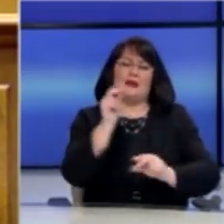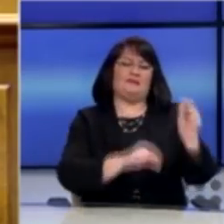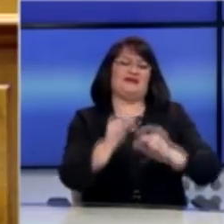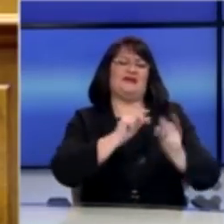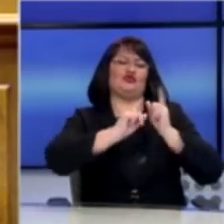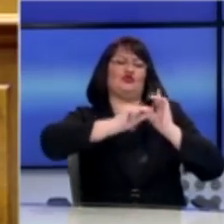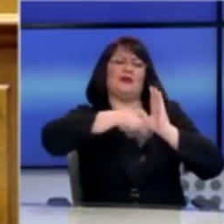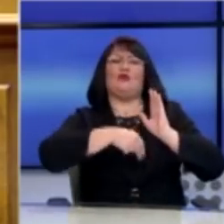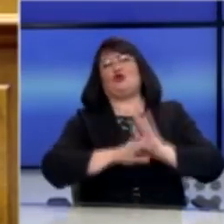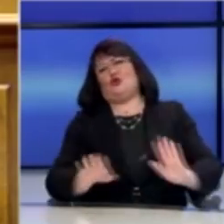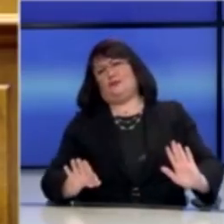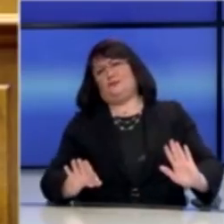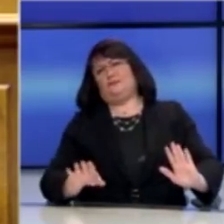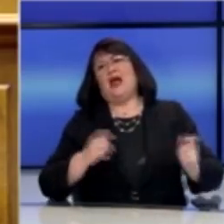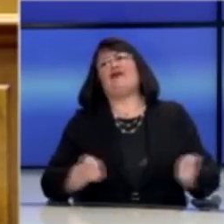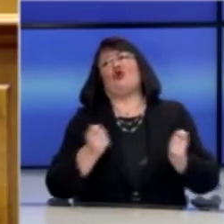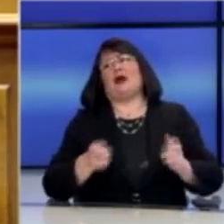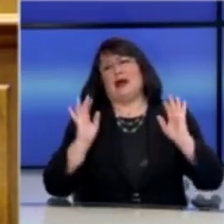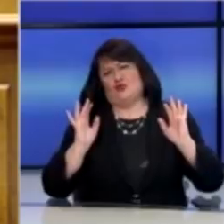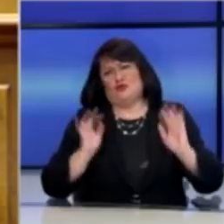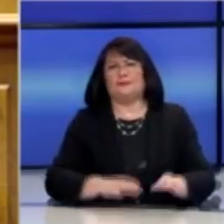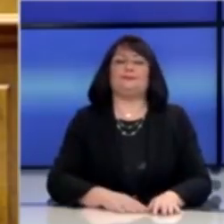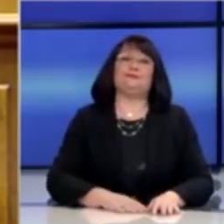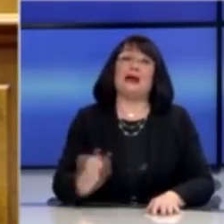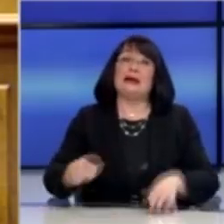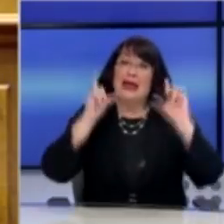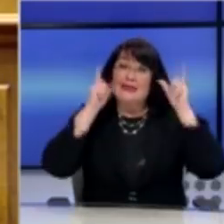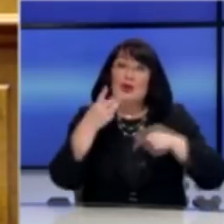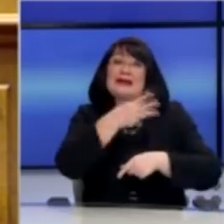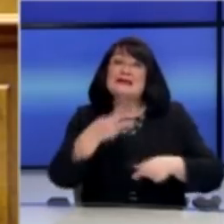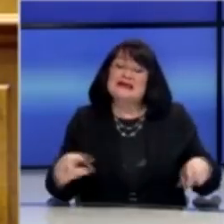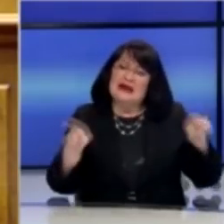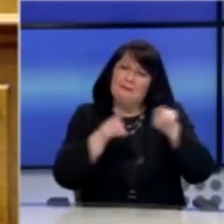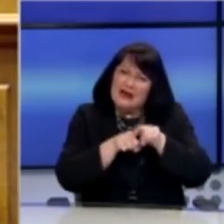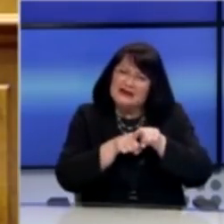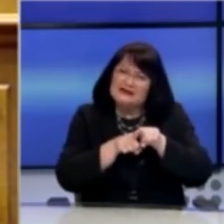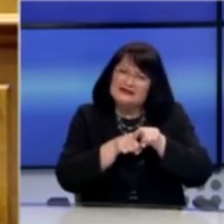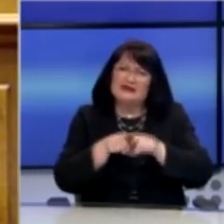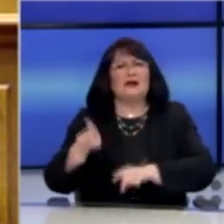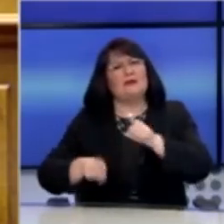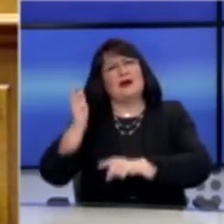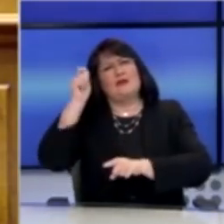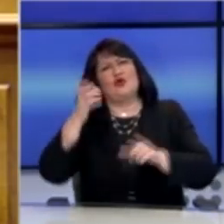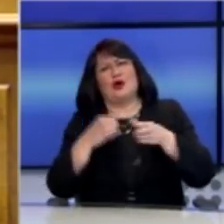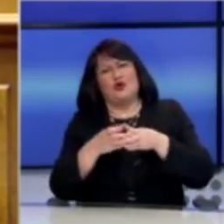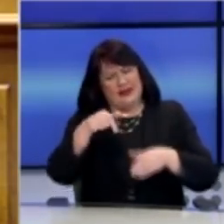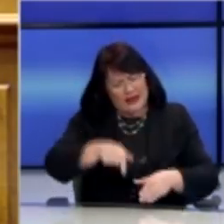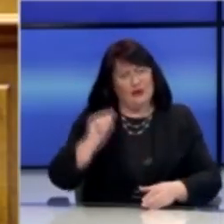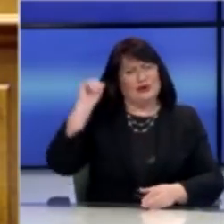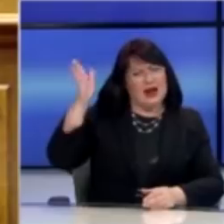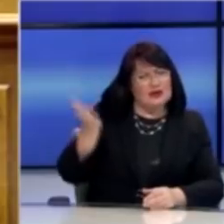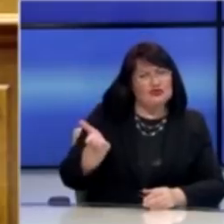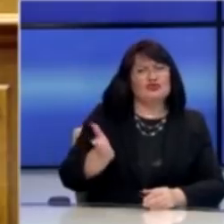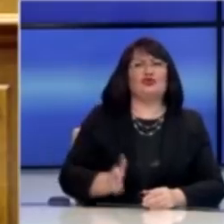ένα μνημόνιο. Η στρατηγική σύμπλευση Νέας Δημοκρατίας και ΣΥΡΙΖΑ και άλλων κομμάτων μέσα και έξω από αυτή την